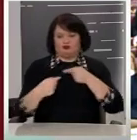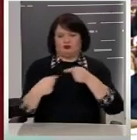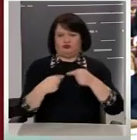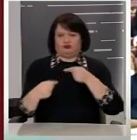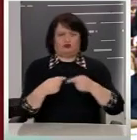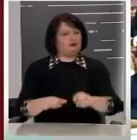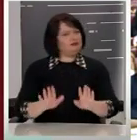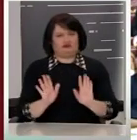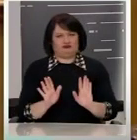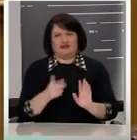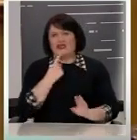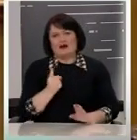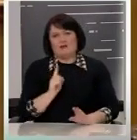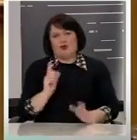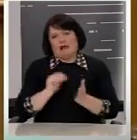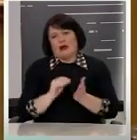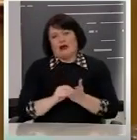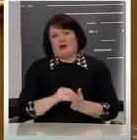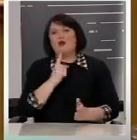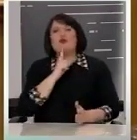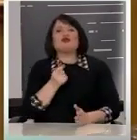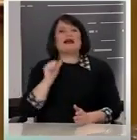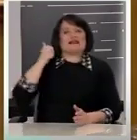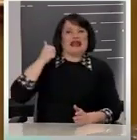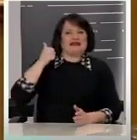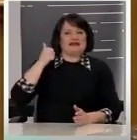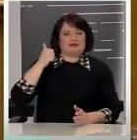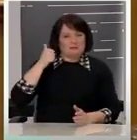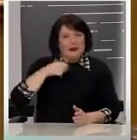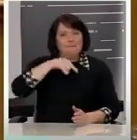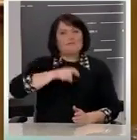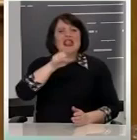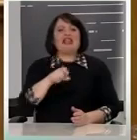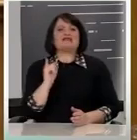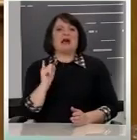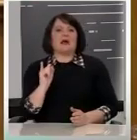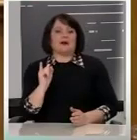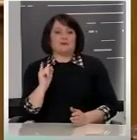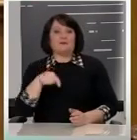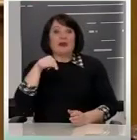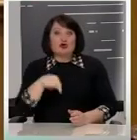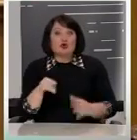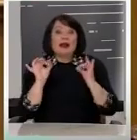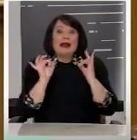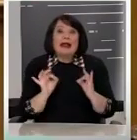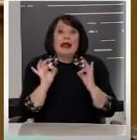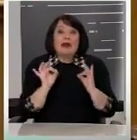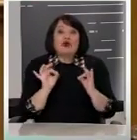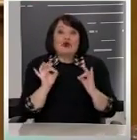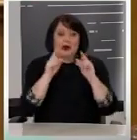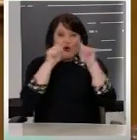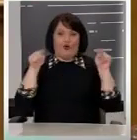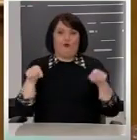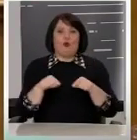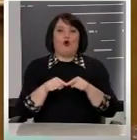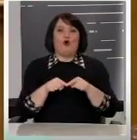η ολοκλήρωση του PSI, αλλά ο τερματισμός, γιατί τώρα έχουμε κανονικά και ομόλογα που